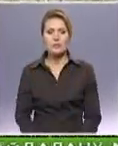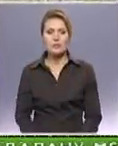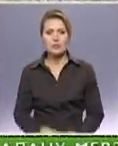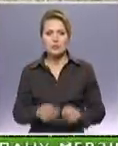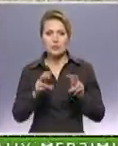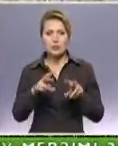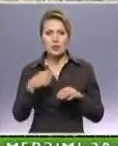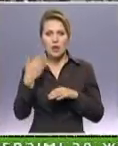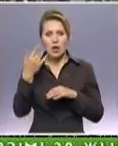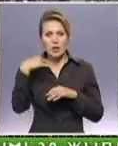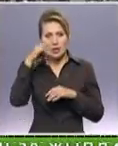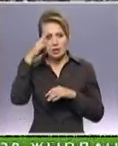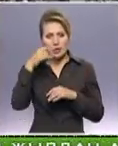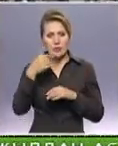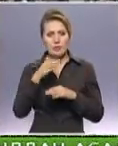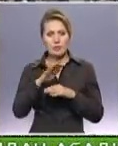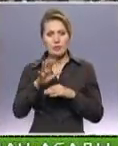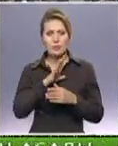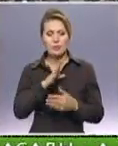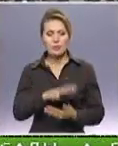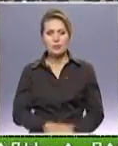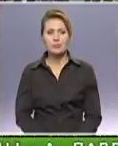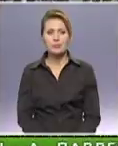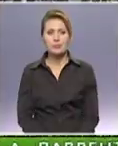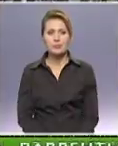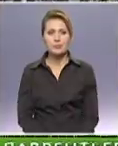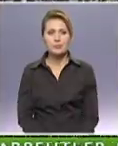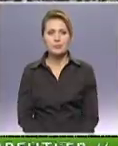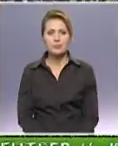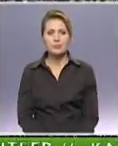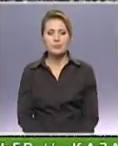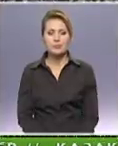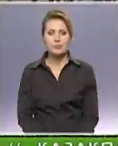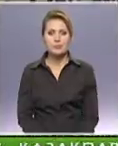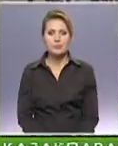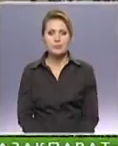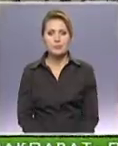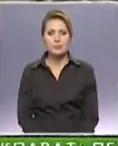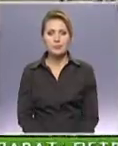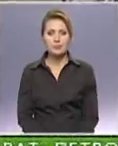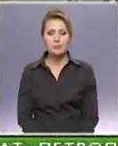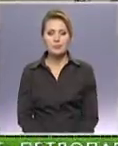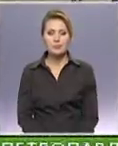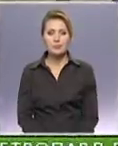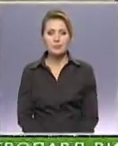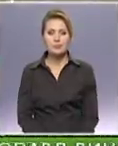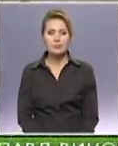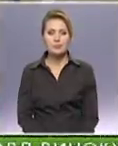Шығыс Қазақстаннан.